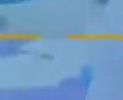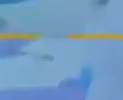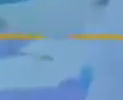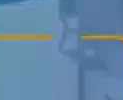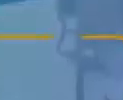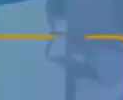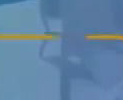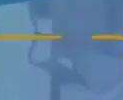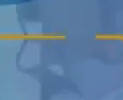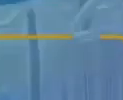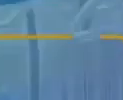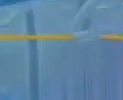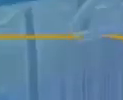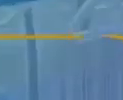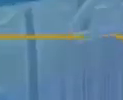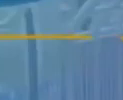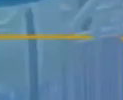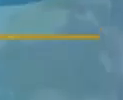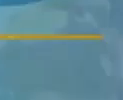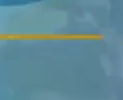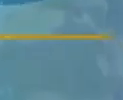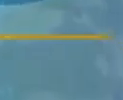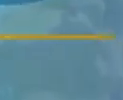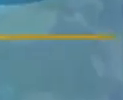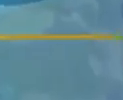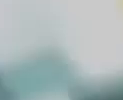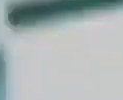दवाई भी कड़ाई भी का मंत्र लिए